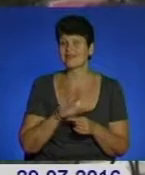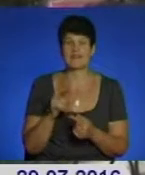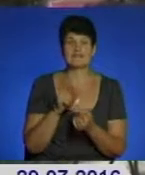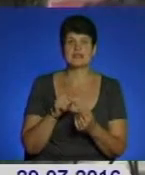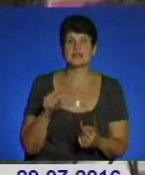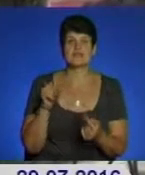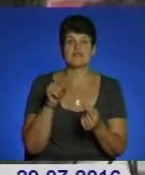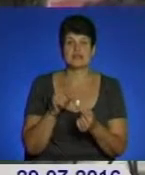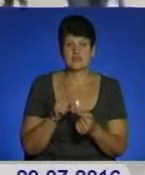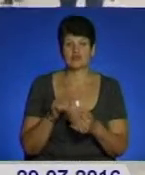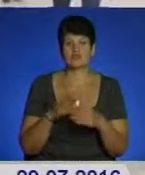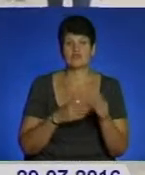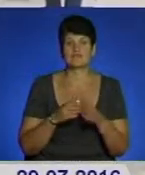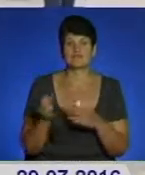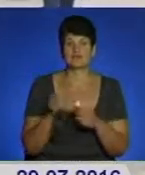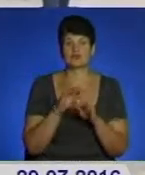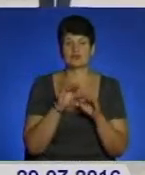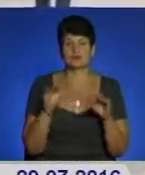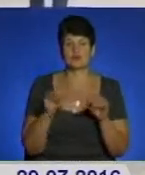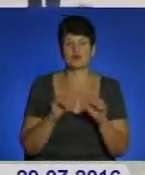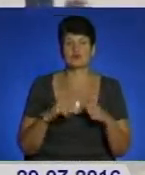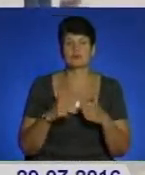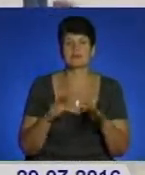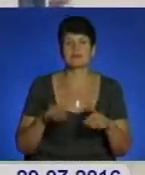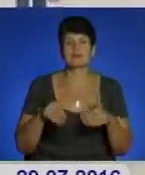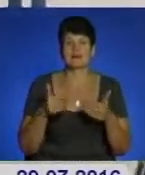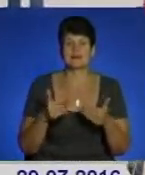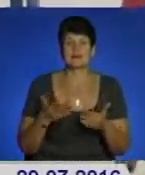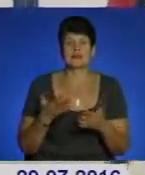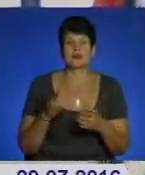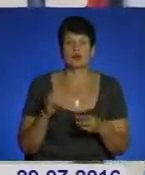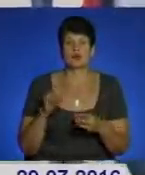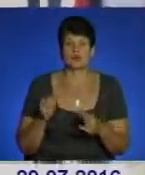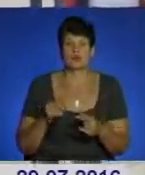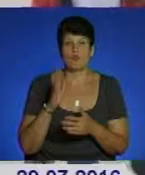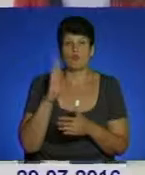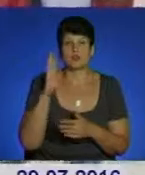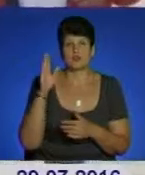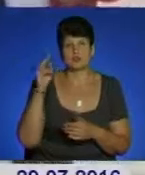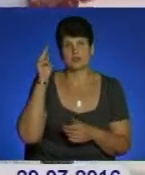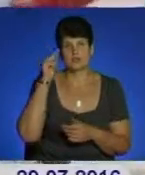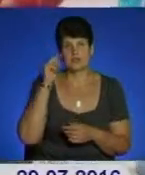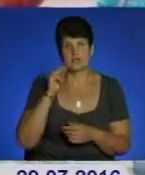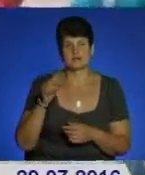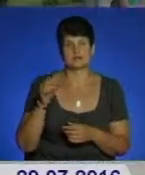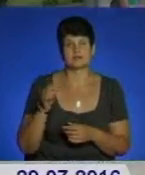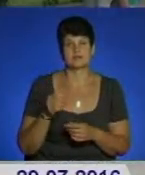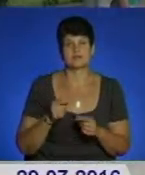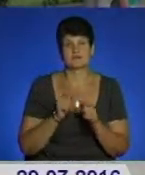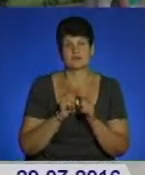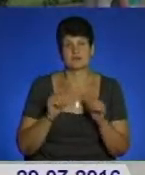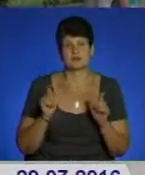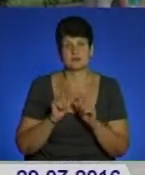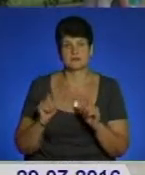він отримує свідоцтво державного взірця. У випадку виконання певного виду робіт – відповідний